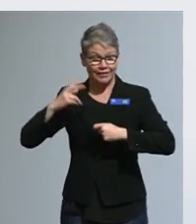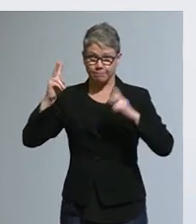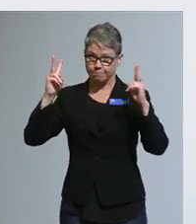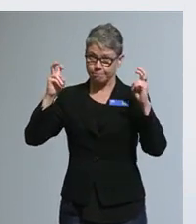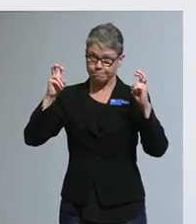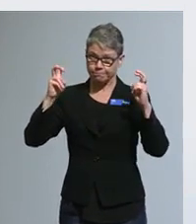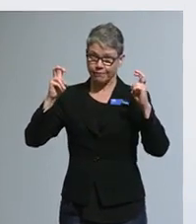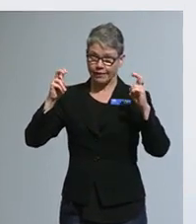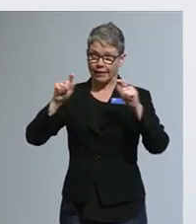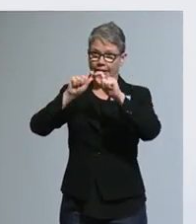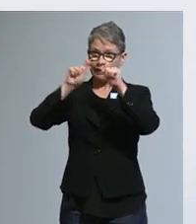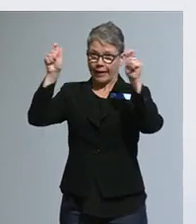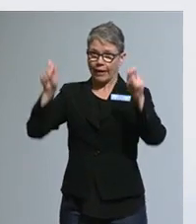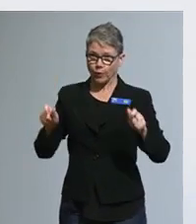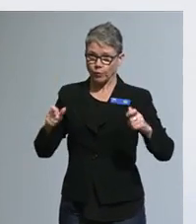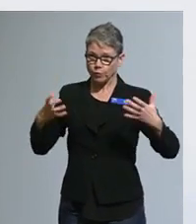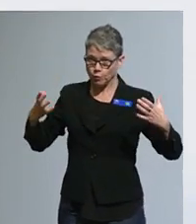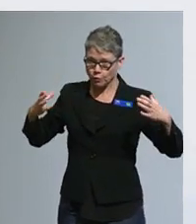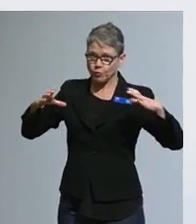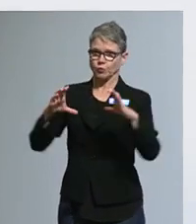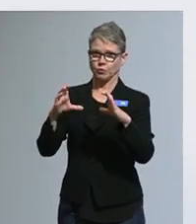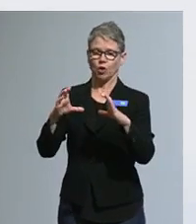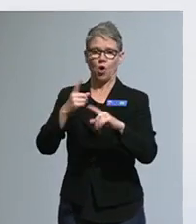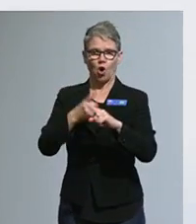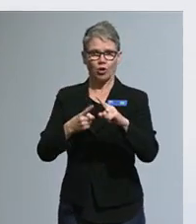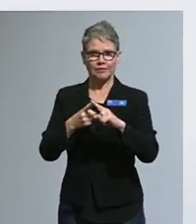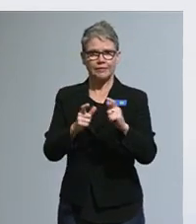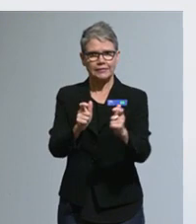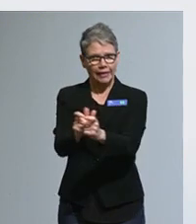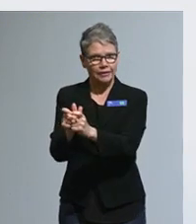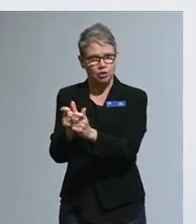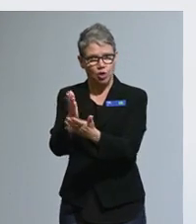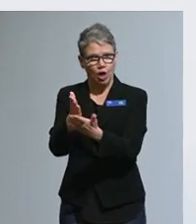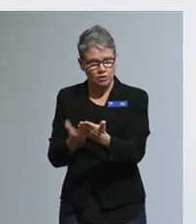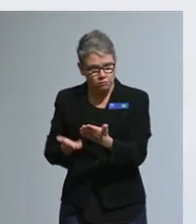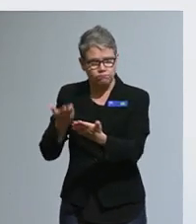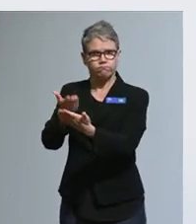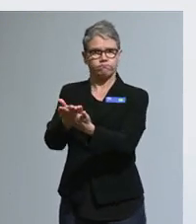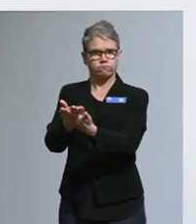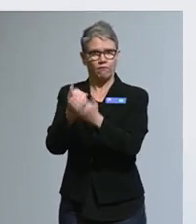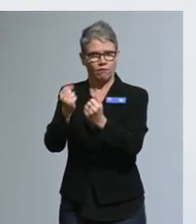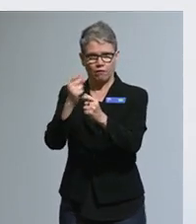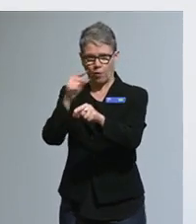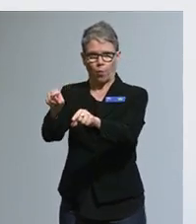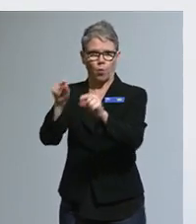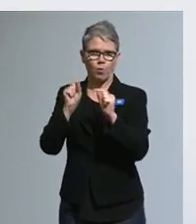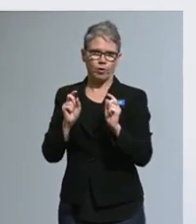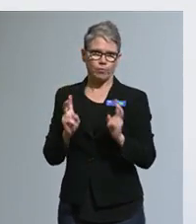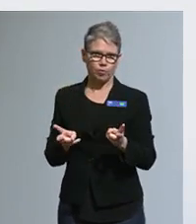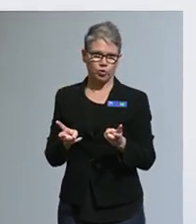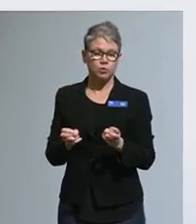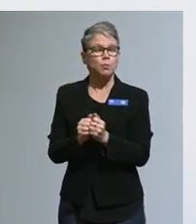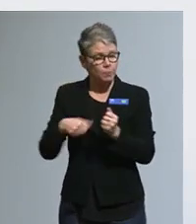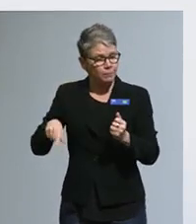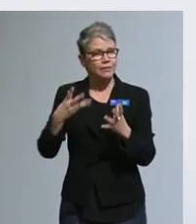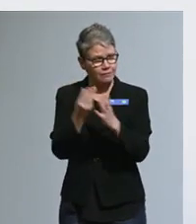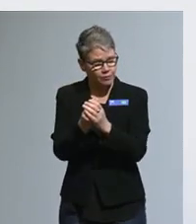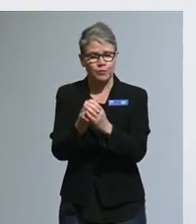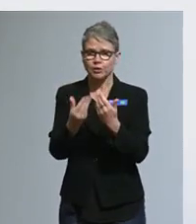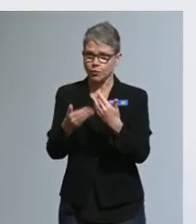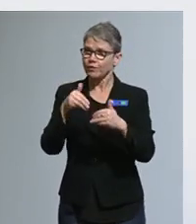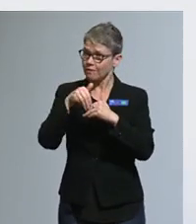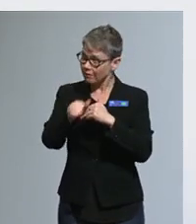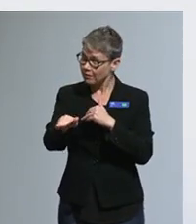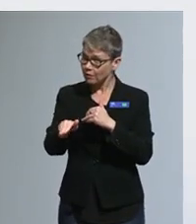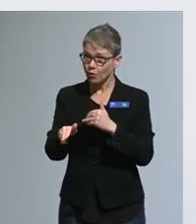sanottuun kehykseen, niin että tämä järjestöjen asia siellä myöskin vahvasti huomioidaan. Mutta jatketaan yhteistyössä tämän